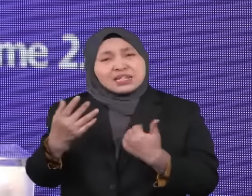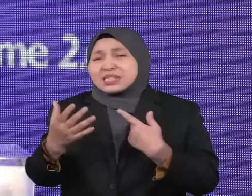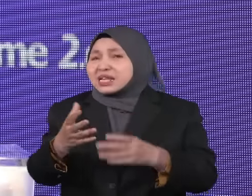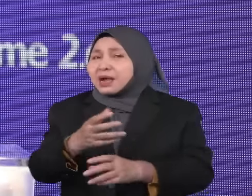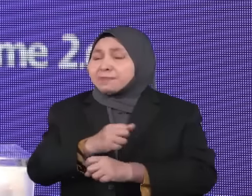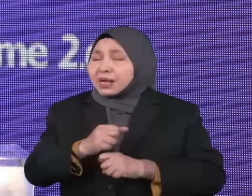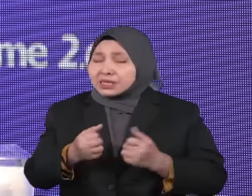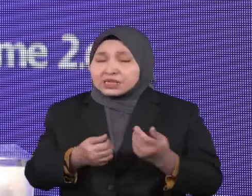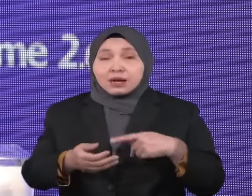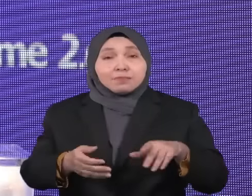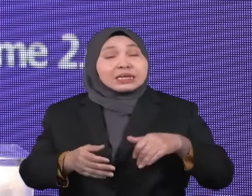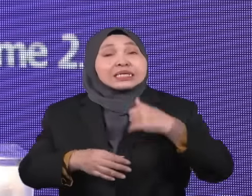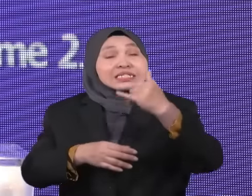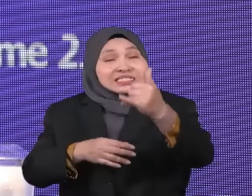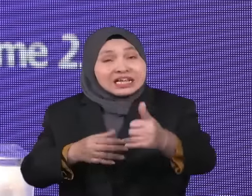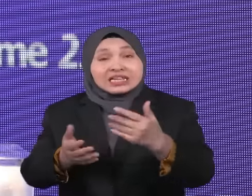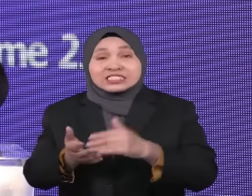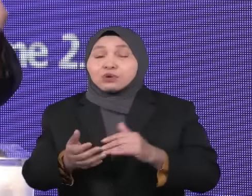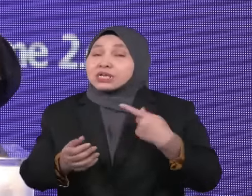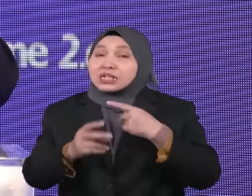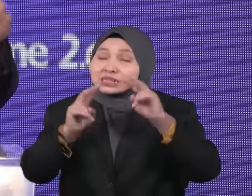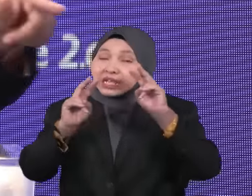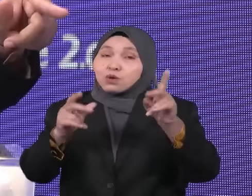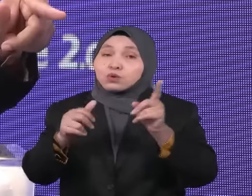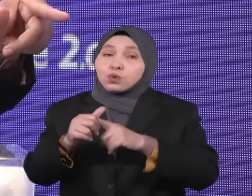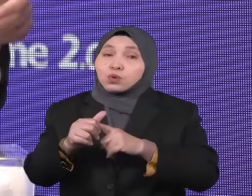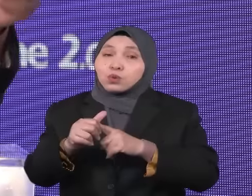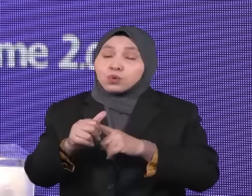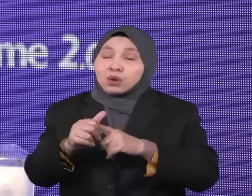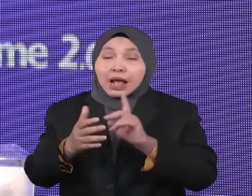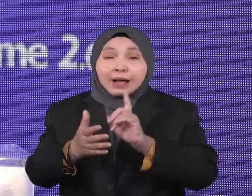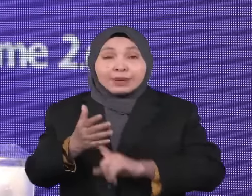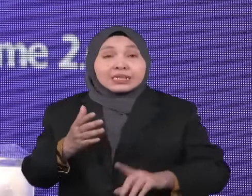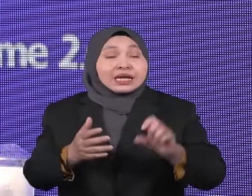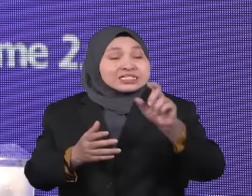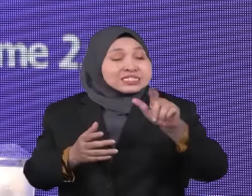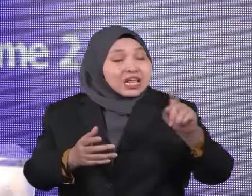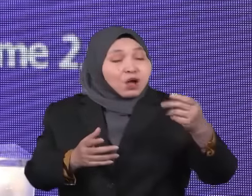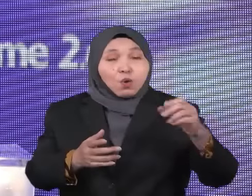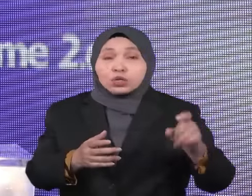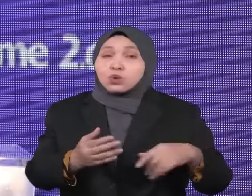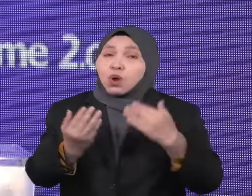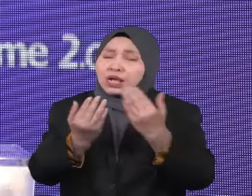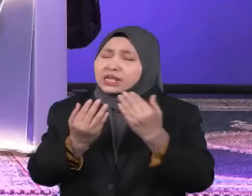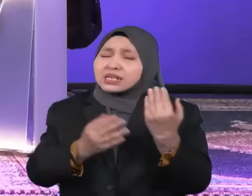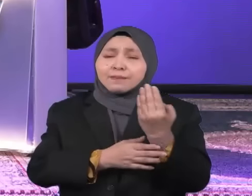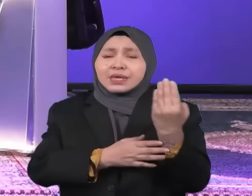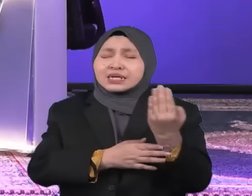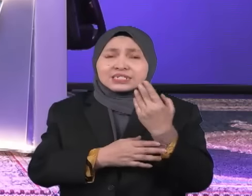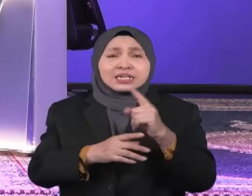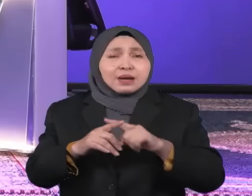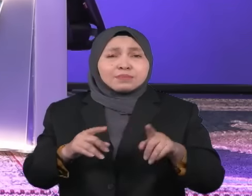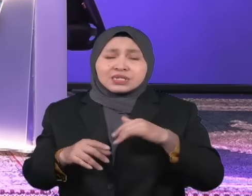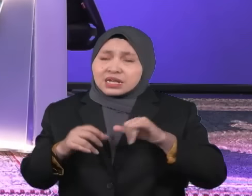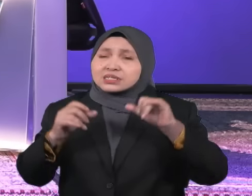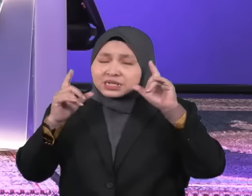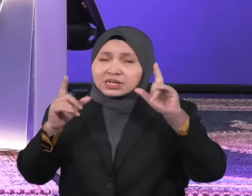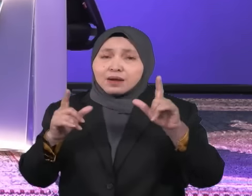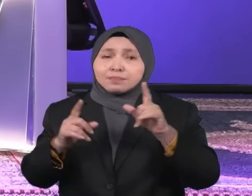Namun sebelum kita pergi lebih jauh, mungkin kita tengok dulu selekoh tajam, Ustaz. Bila Ustaz beritahu tentang doa ni dah biasa, tapi saya perasan juga